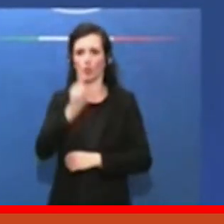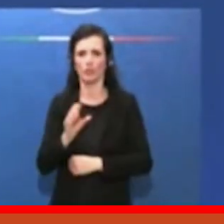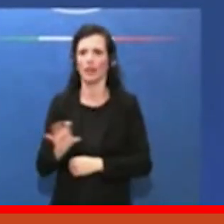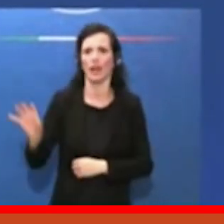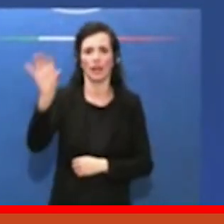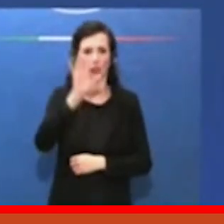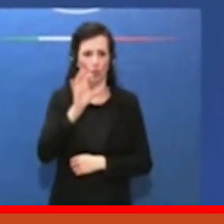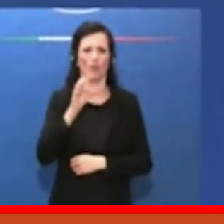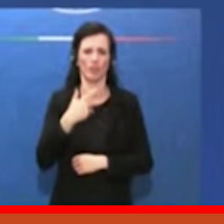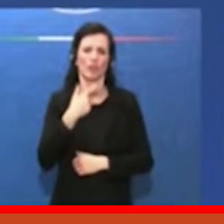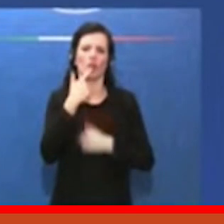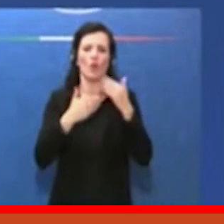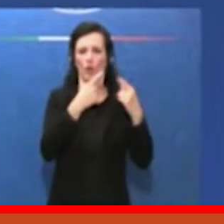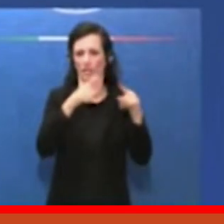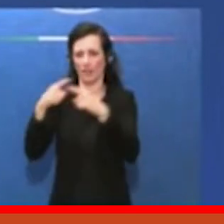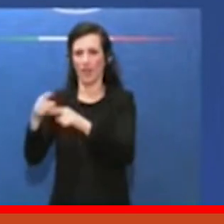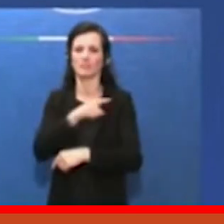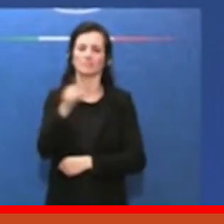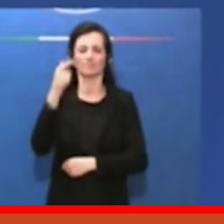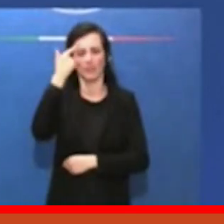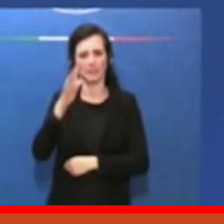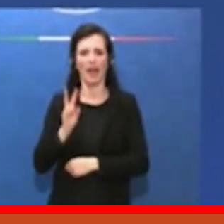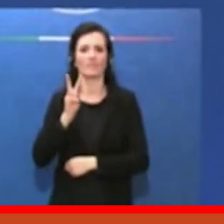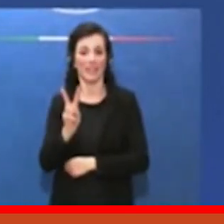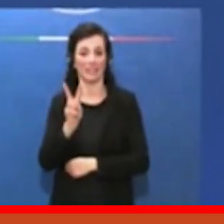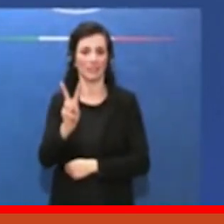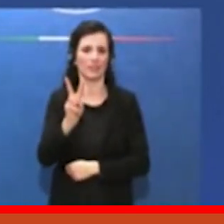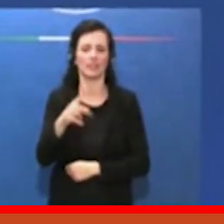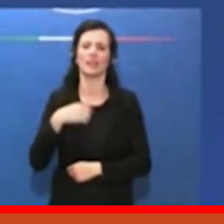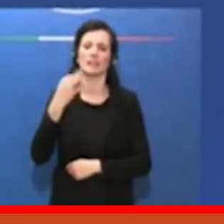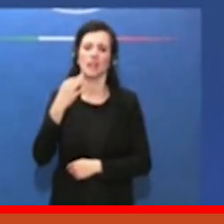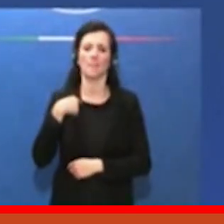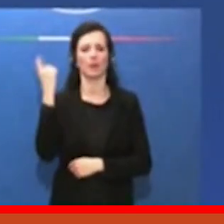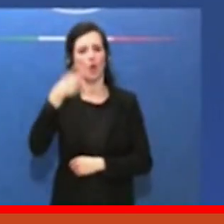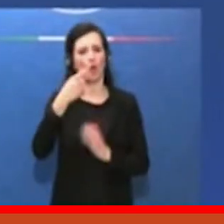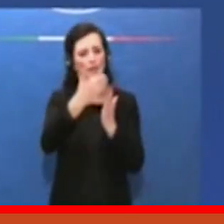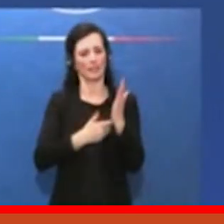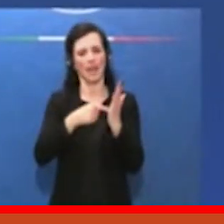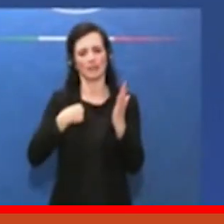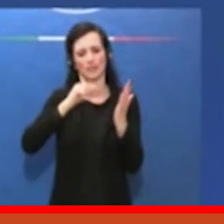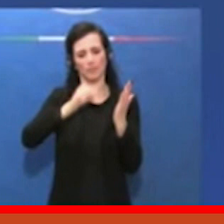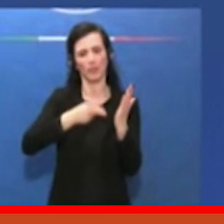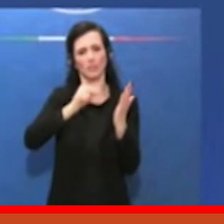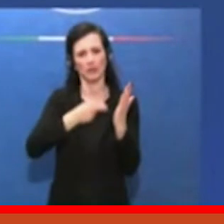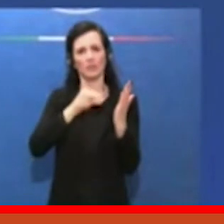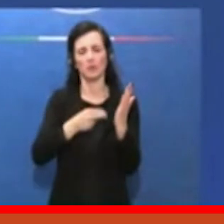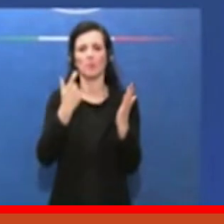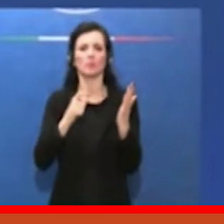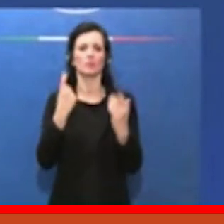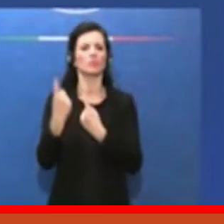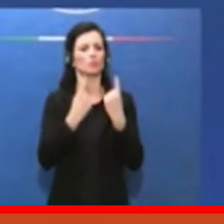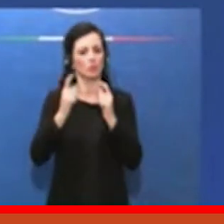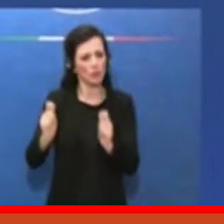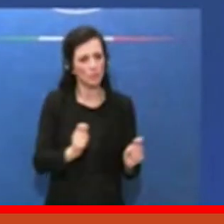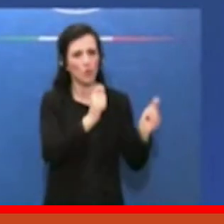tutti i venerdì io per molte settimane ho firmato ordinanze sulla base di questo quadro epidemiologico che veniva monitorato